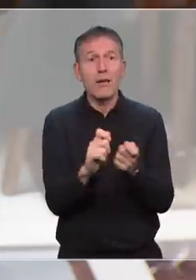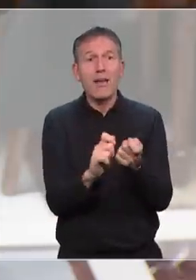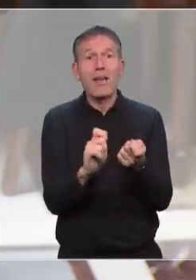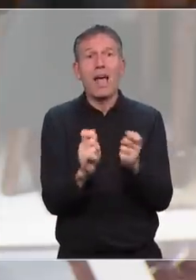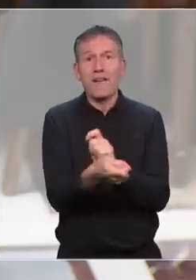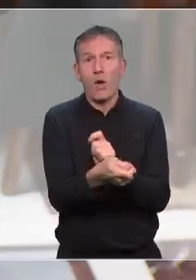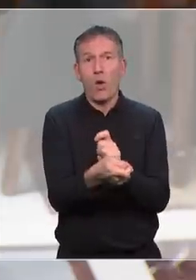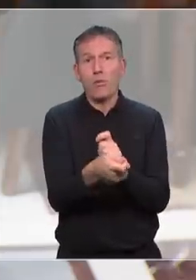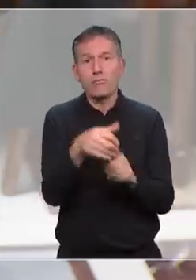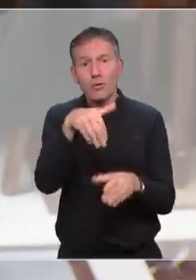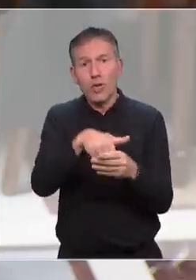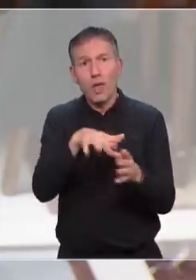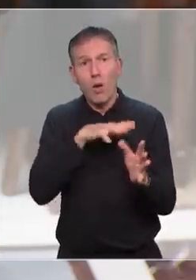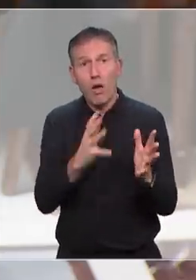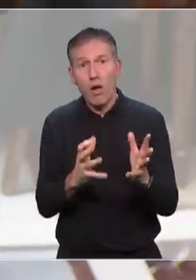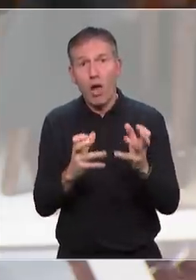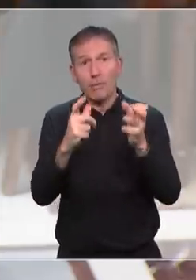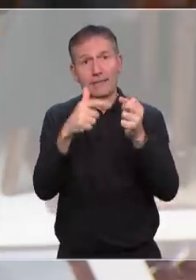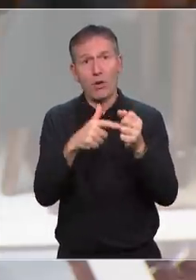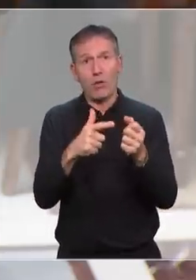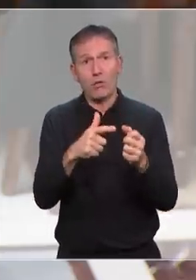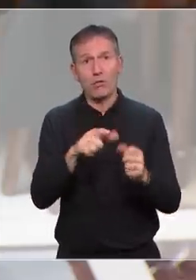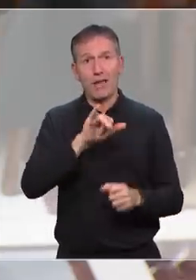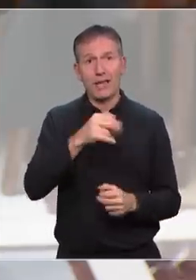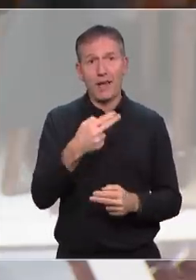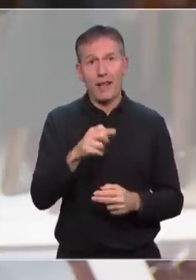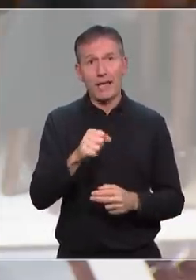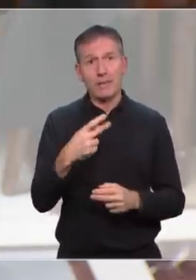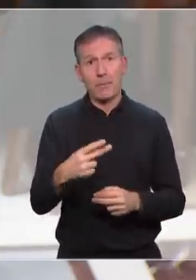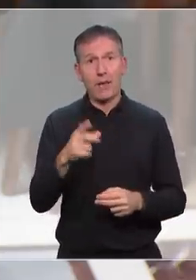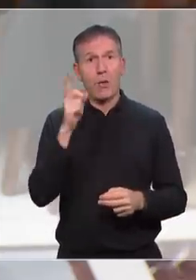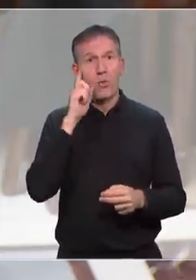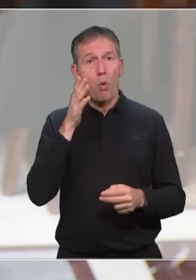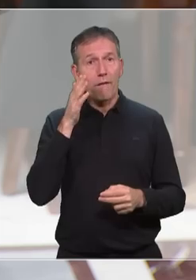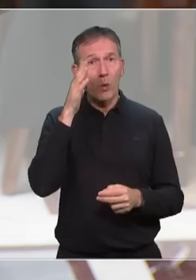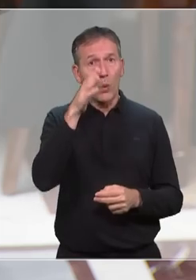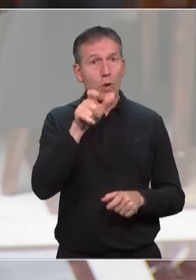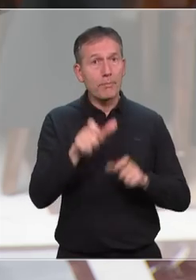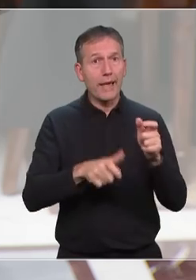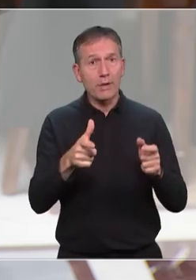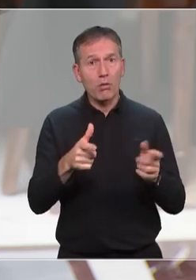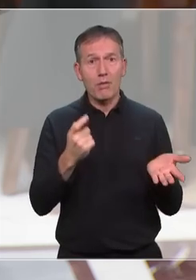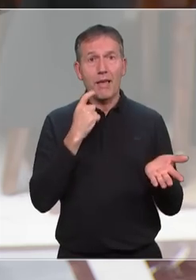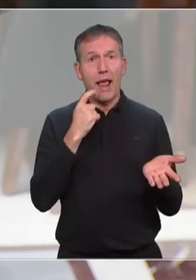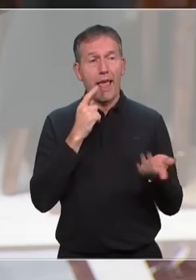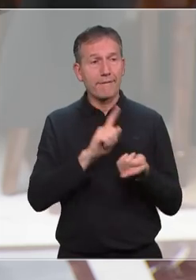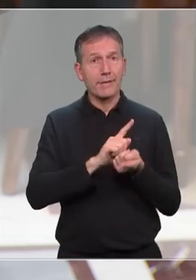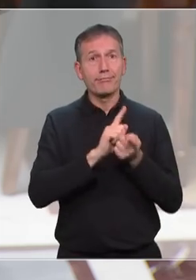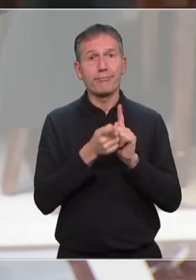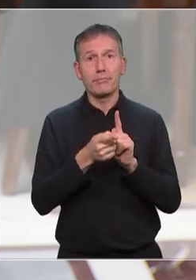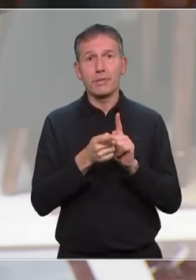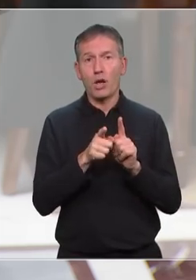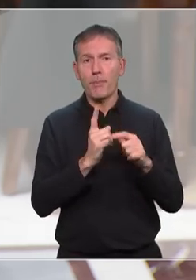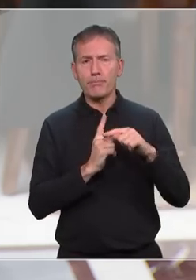réforme d'ambition pour l'Institut national du service public, parce qu'elle va permettre aux élèves de se concentrer non pas